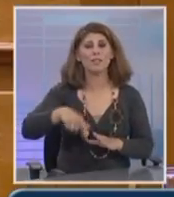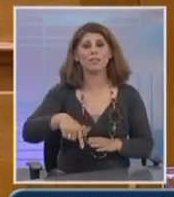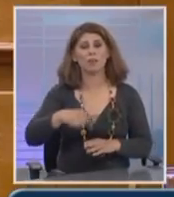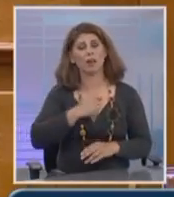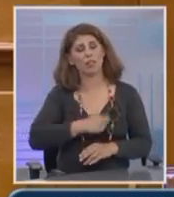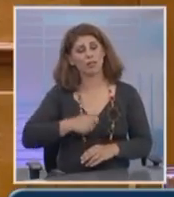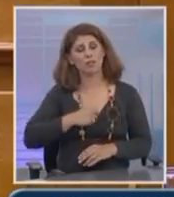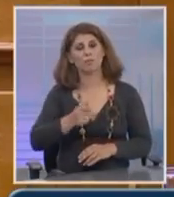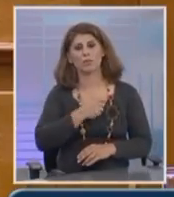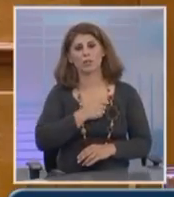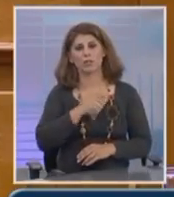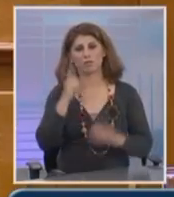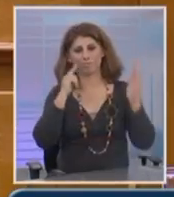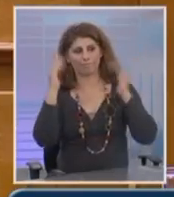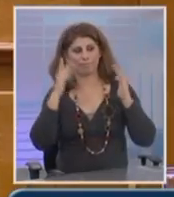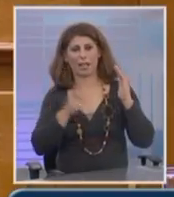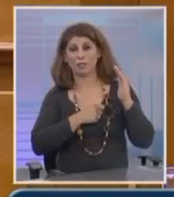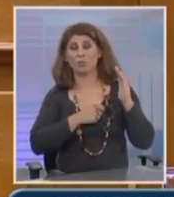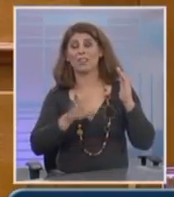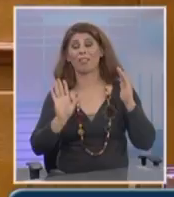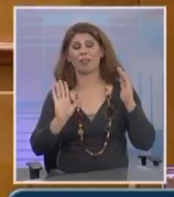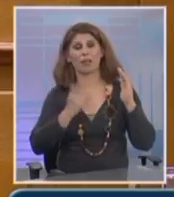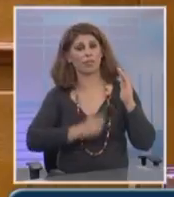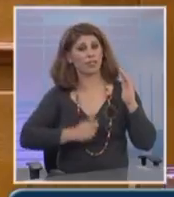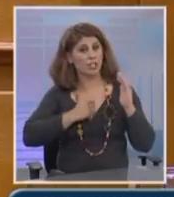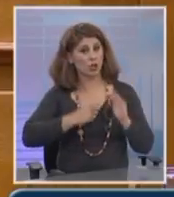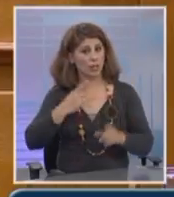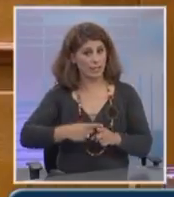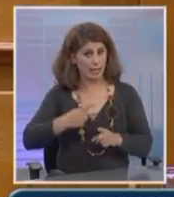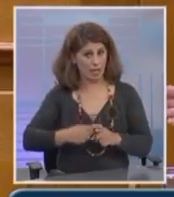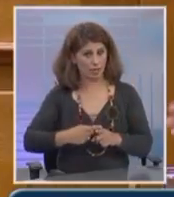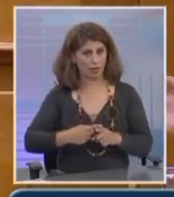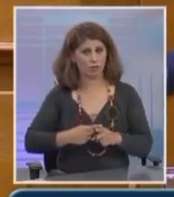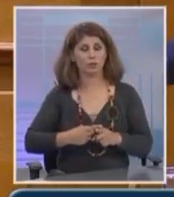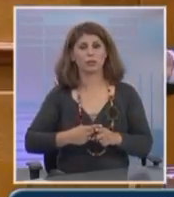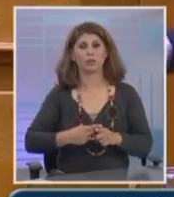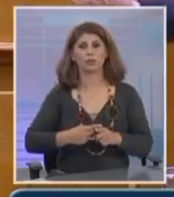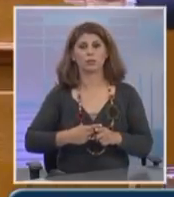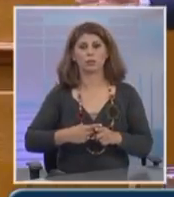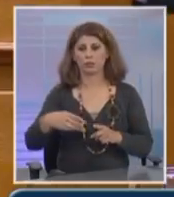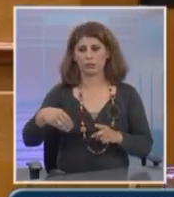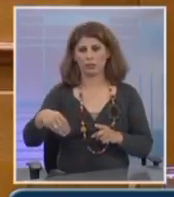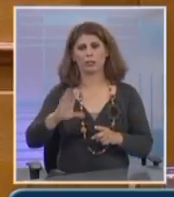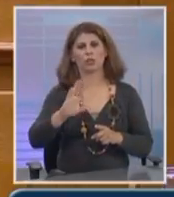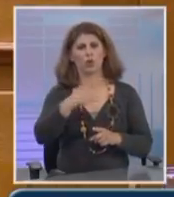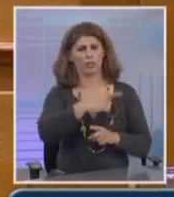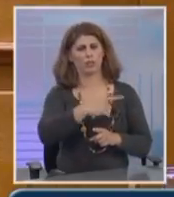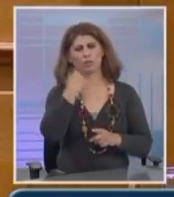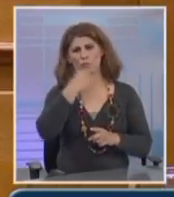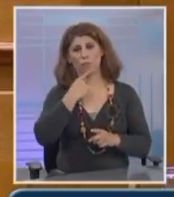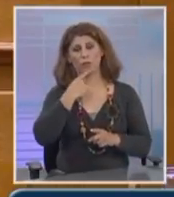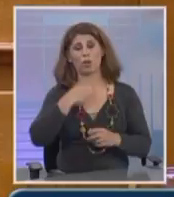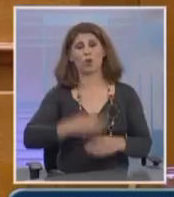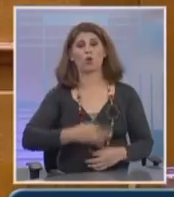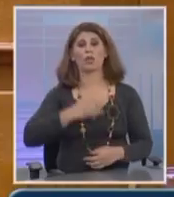θεωρούν παντελώς αναξιόπιστους. Και δυστυχώς για τη χώρα μας, την Τρίτη εσείς, όχι εσείς προσωπικά, ο κ. Σακαλώτος, θα είστε